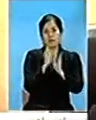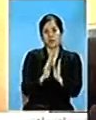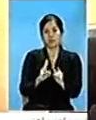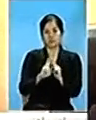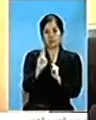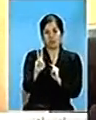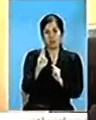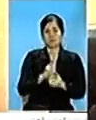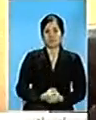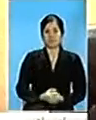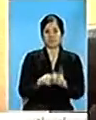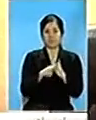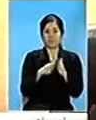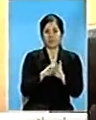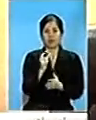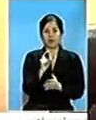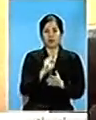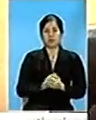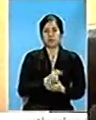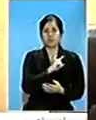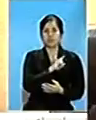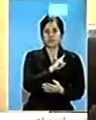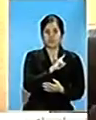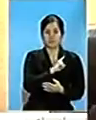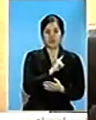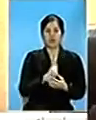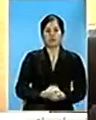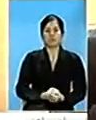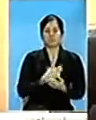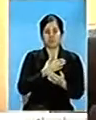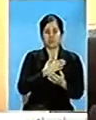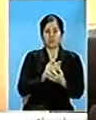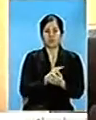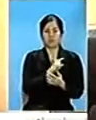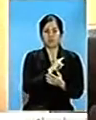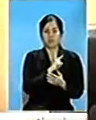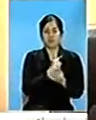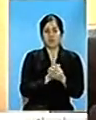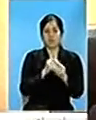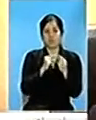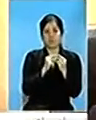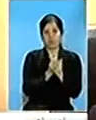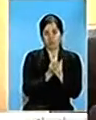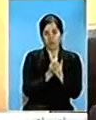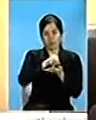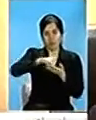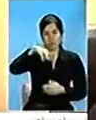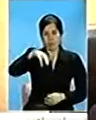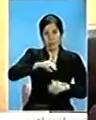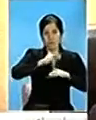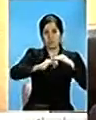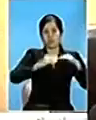ากว่าภารกิจในการเป็นสมาชิกสภาพัฒนาการเมือง